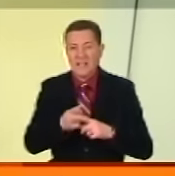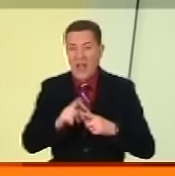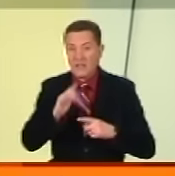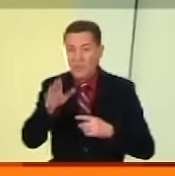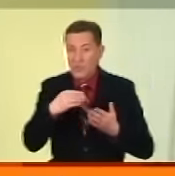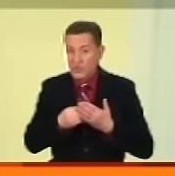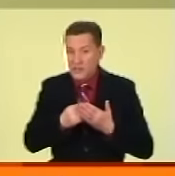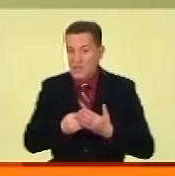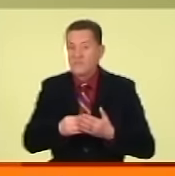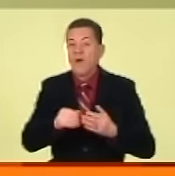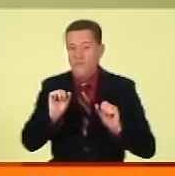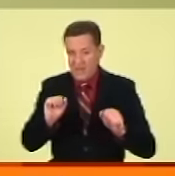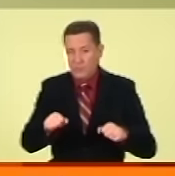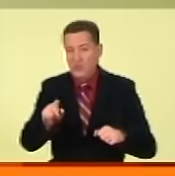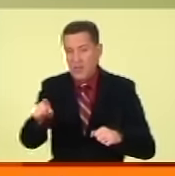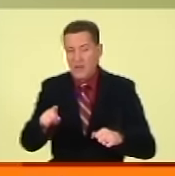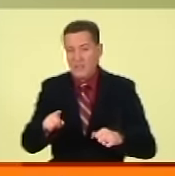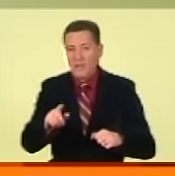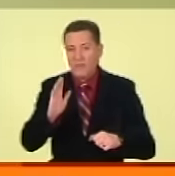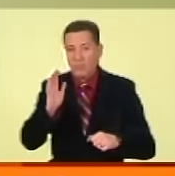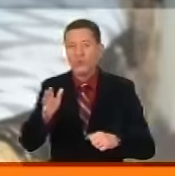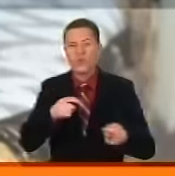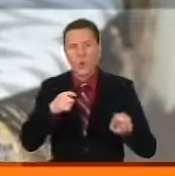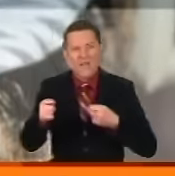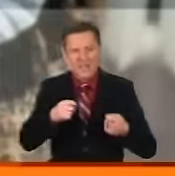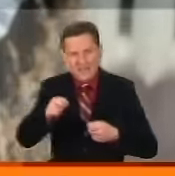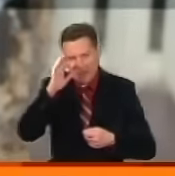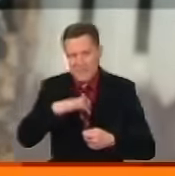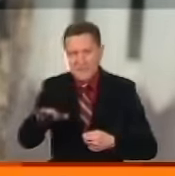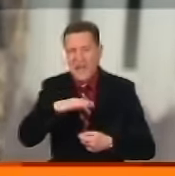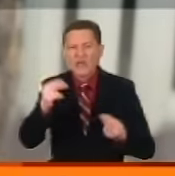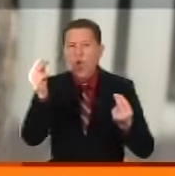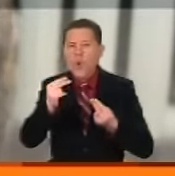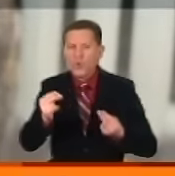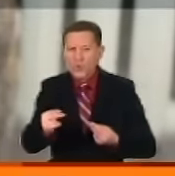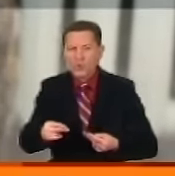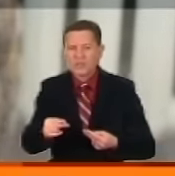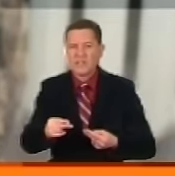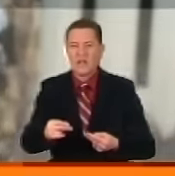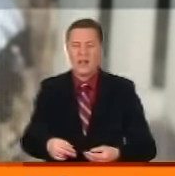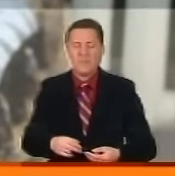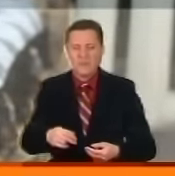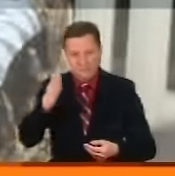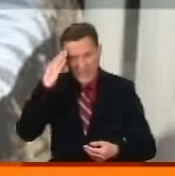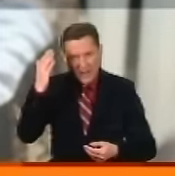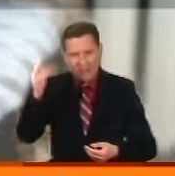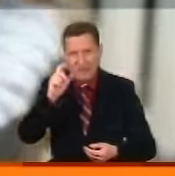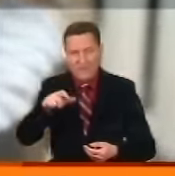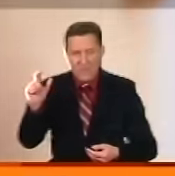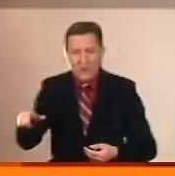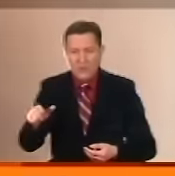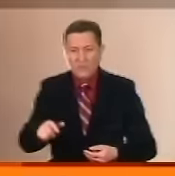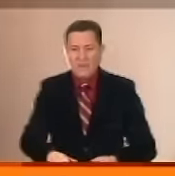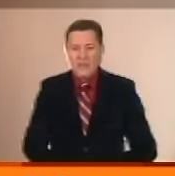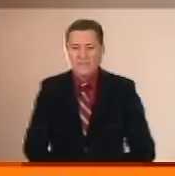звісно, тоді вони, вполне можливо, стануть руководителями країни, художниками, вторими Біллами Гейтсами, космонавтами, в тому